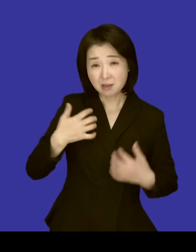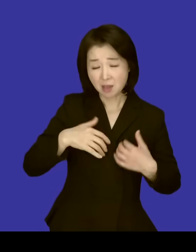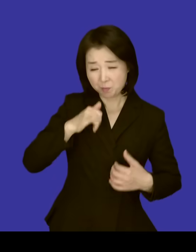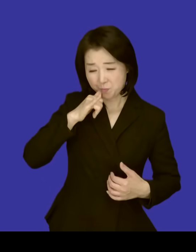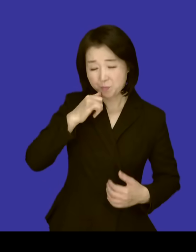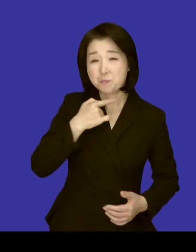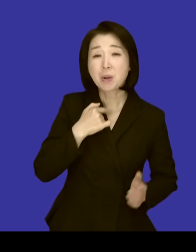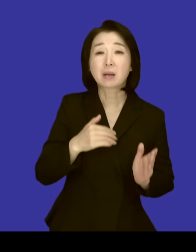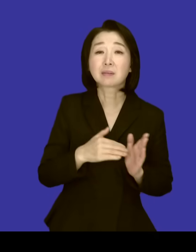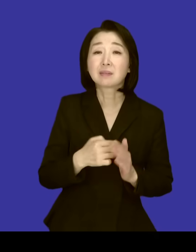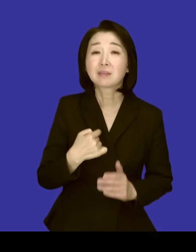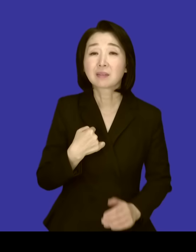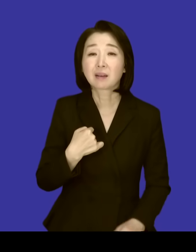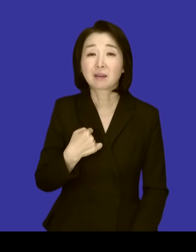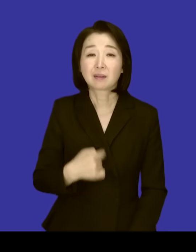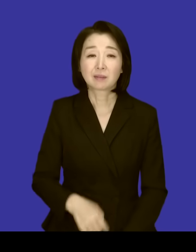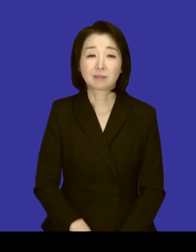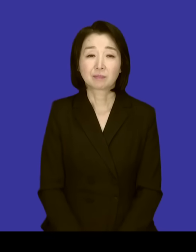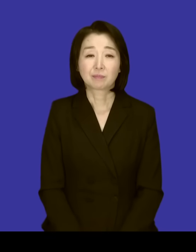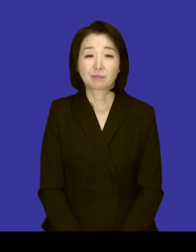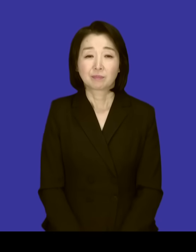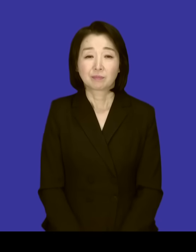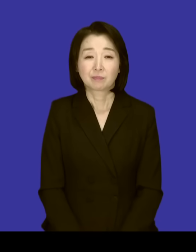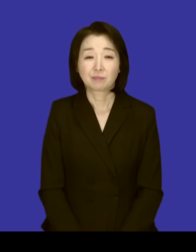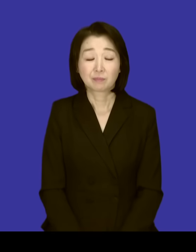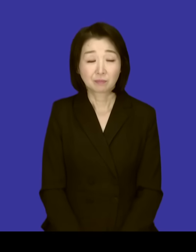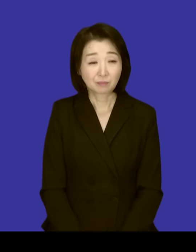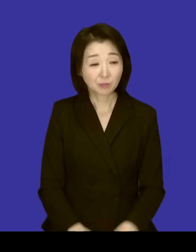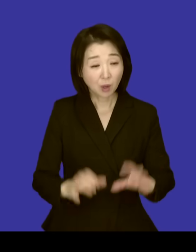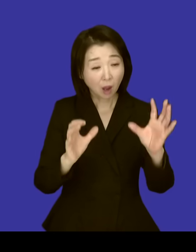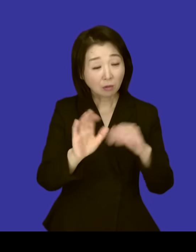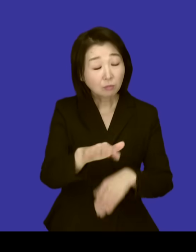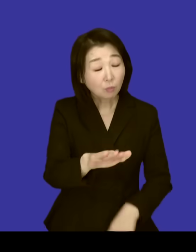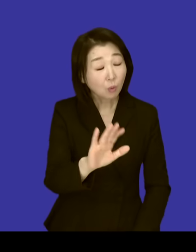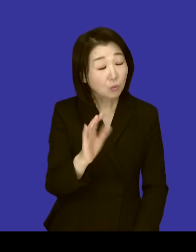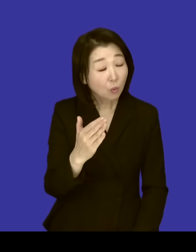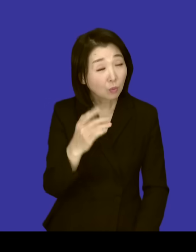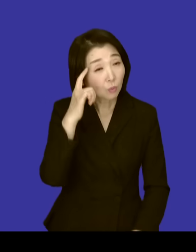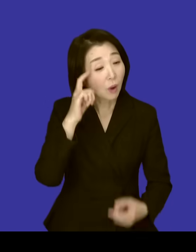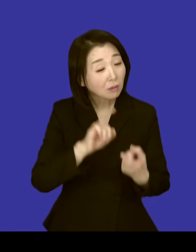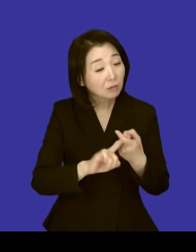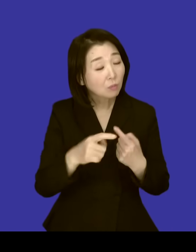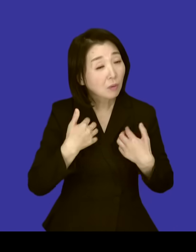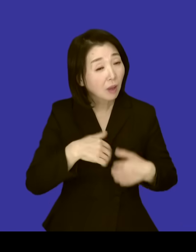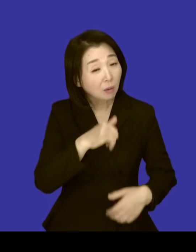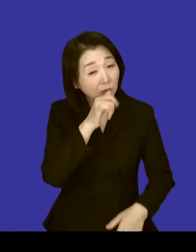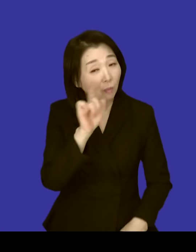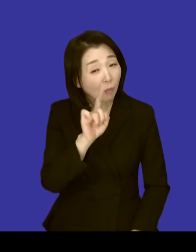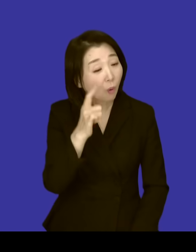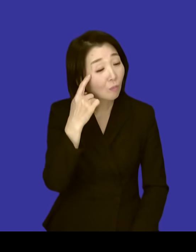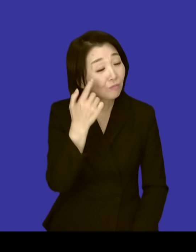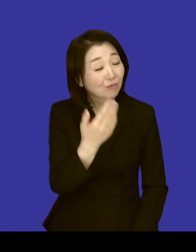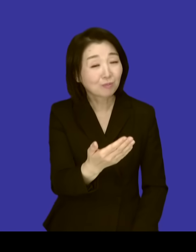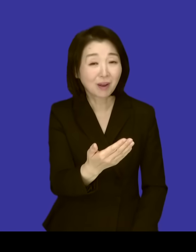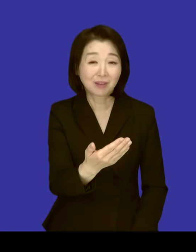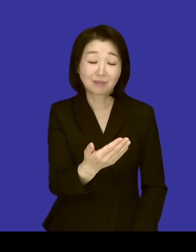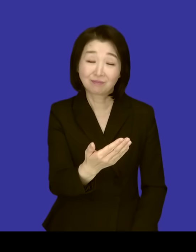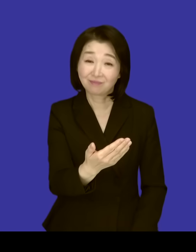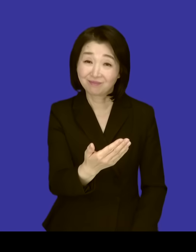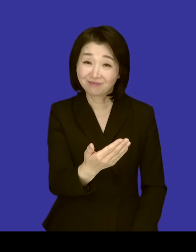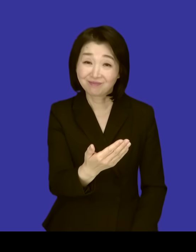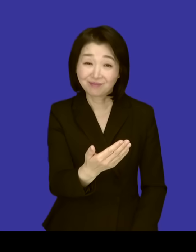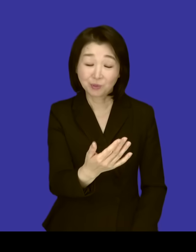중독에 빠졌던 경험이 있으니까 애들한테 가서 요즘 뭐 관심 있는 게임 있어? 뭐 해? 이러면은